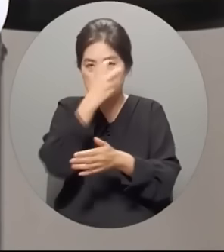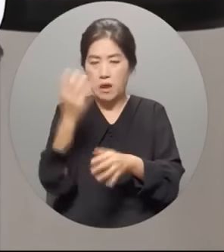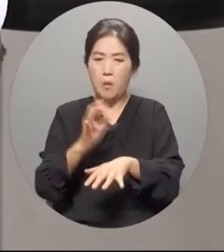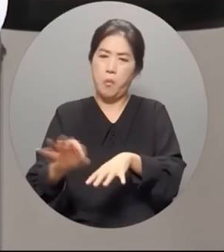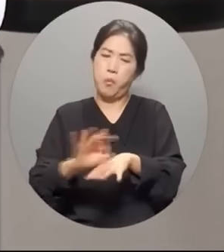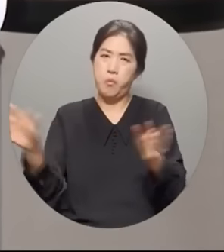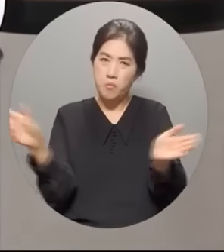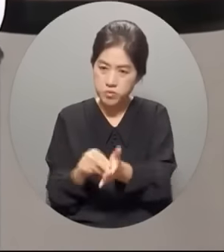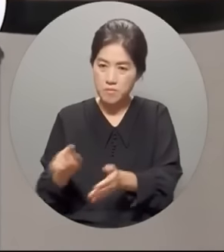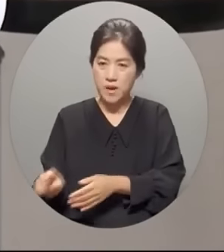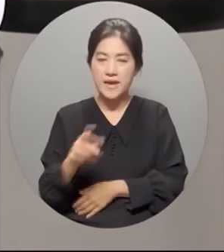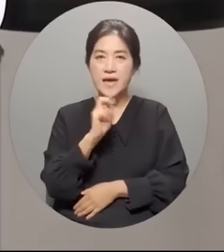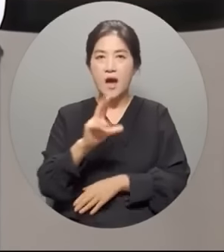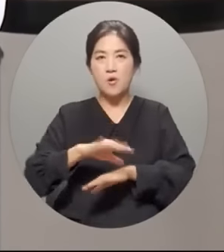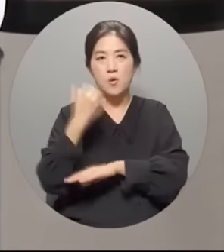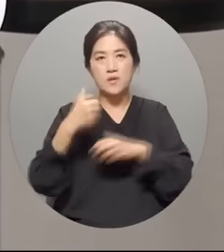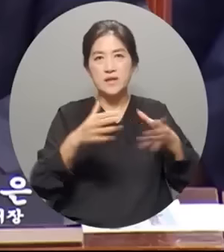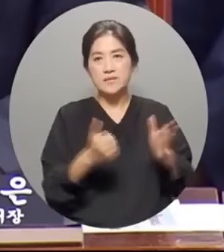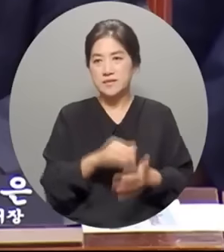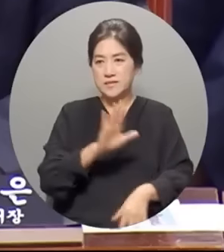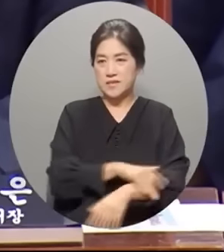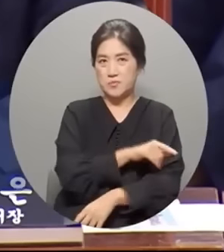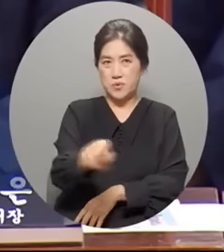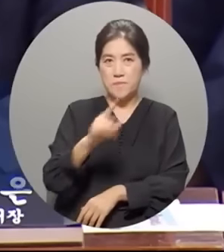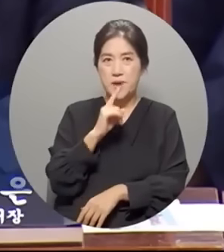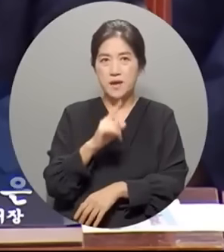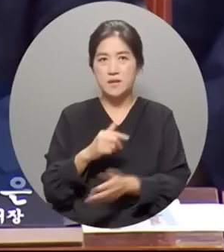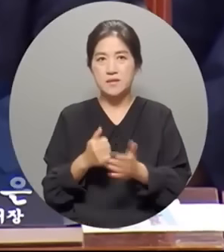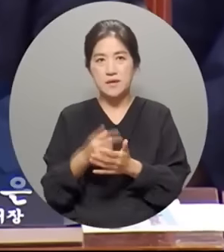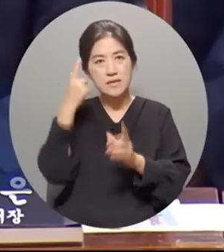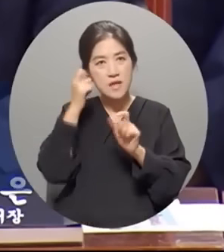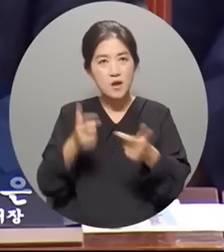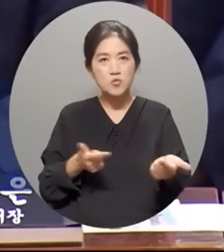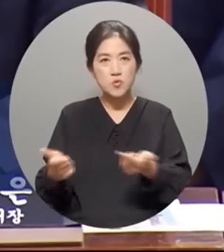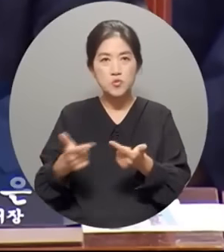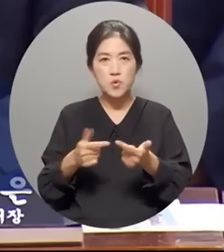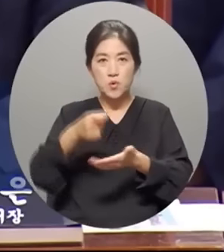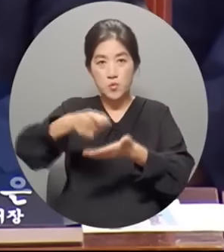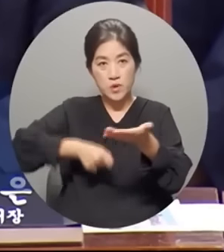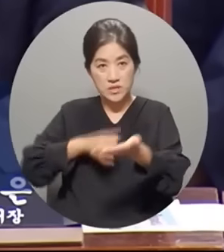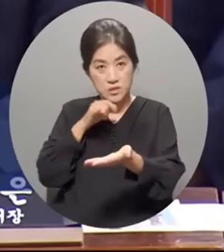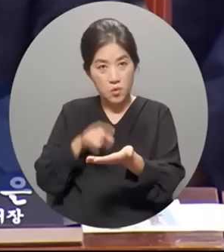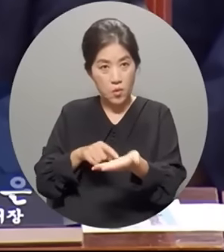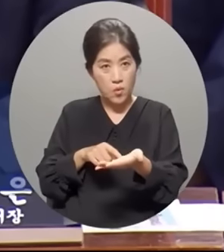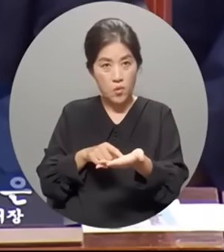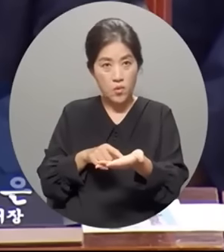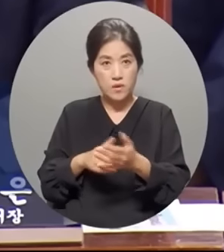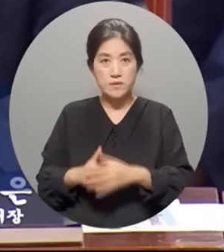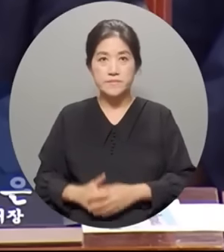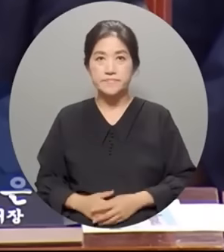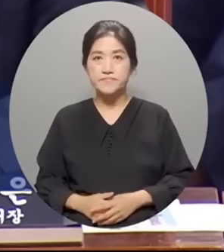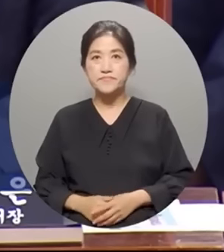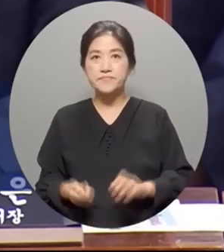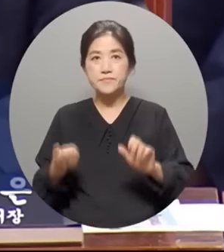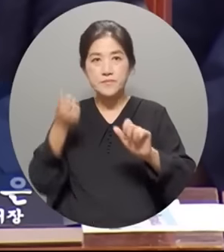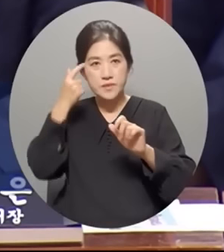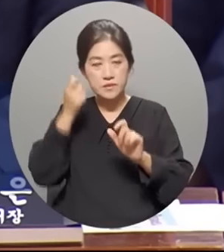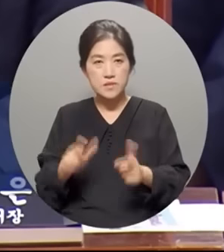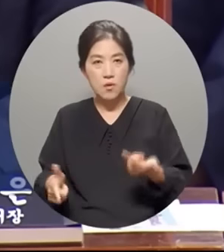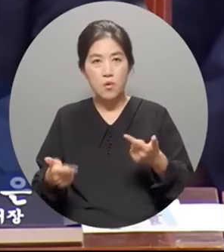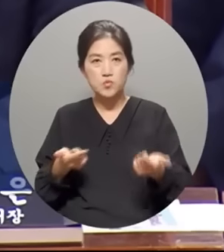야권과 언론단체 등의 비판입니다 이견 조정하는 과정에서 남아 있겠네요 이견